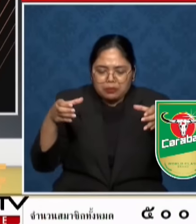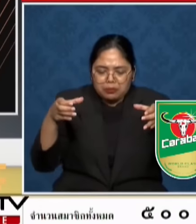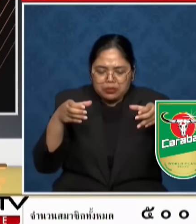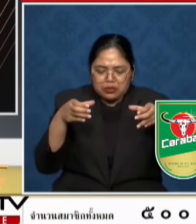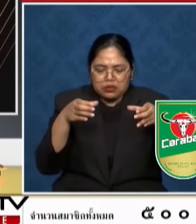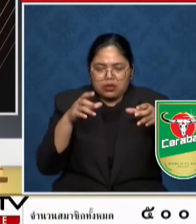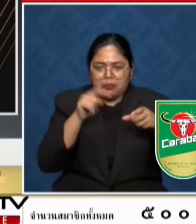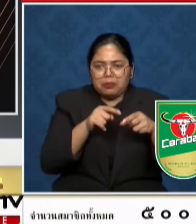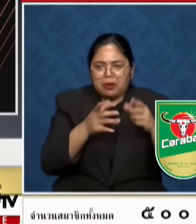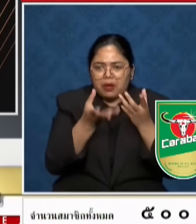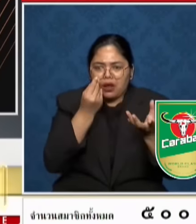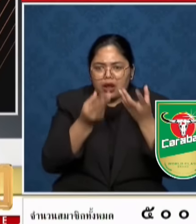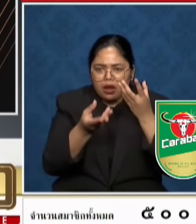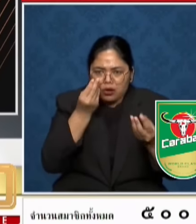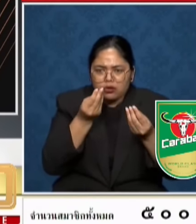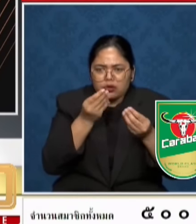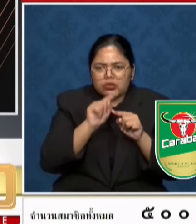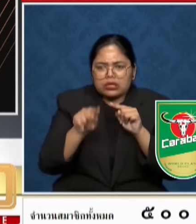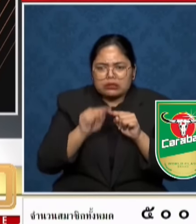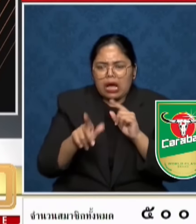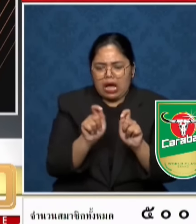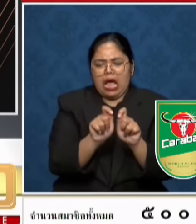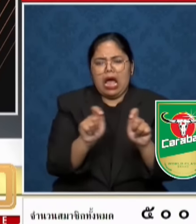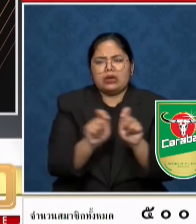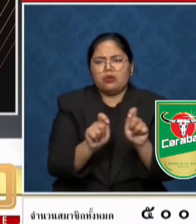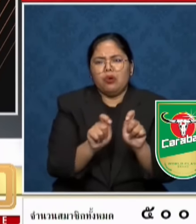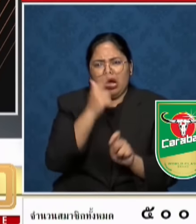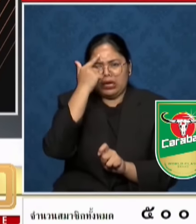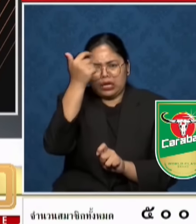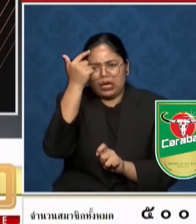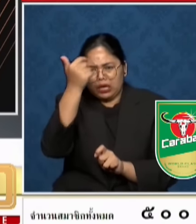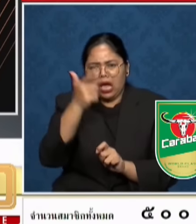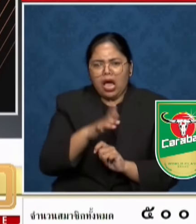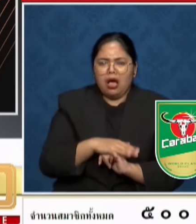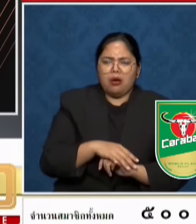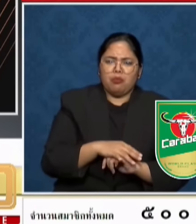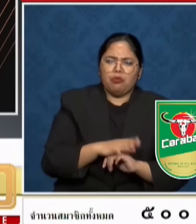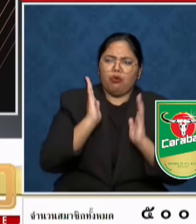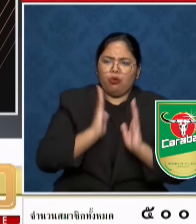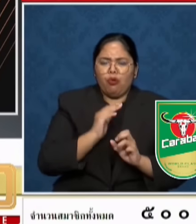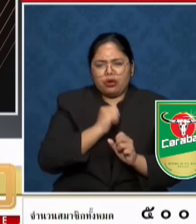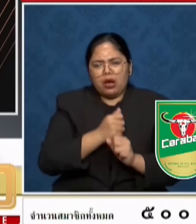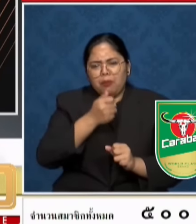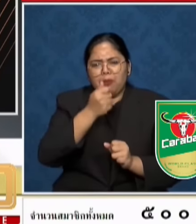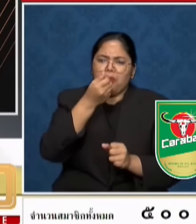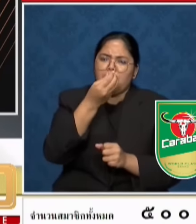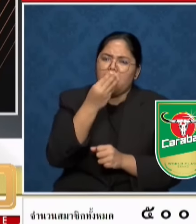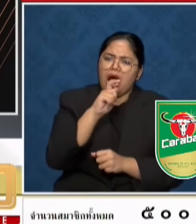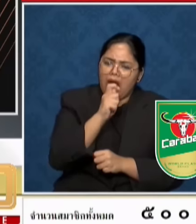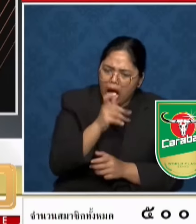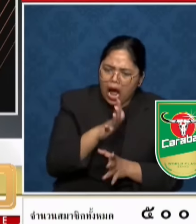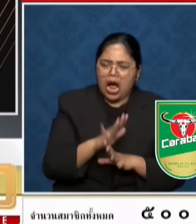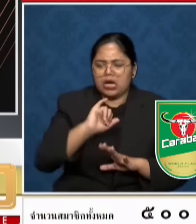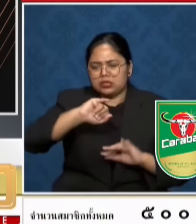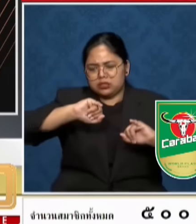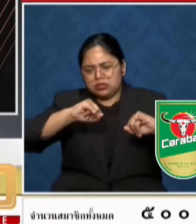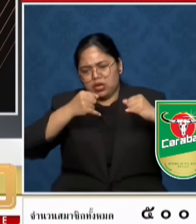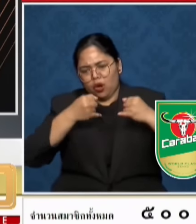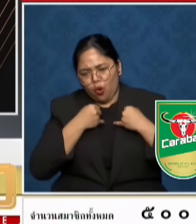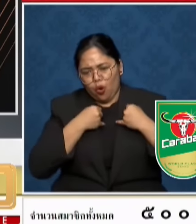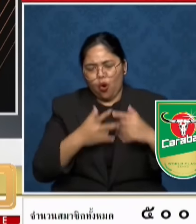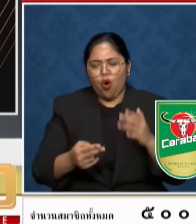นะครับเพื่อประโยชน์ของคนบางคนคนบางกลุ่มหรือเปล่าแล้วก็มีความล่าช้าในการใช้ในโครงการต่างๆด้วย คือประเด็นคือว่าแกไปมอง